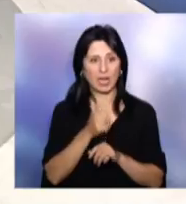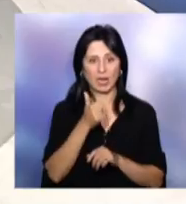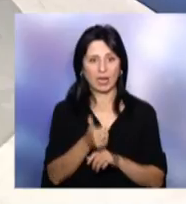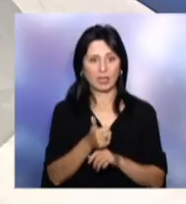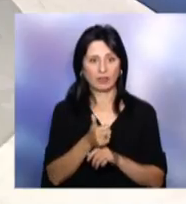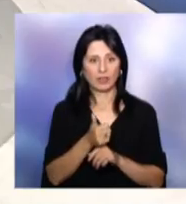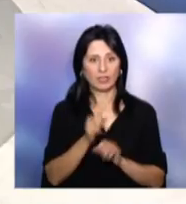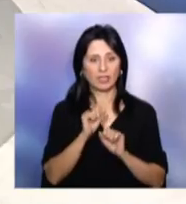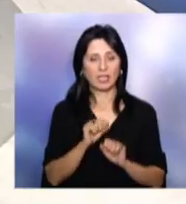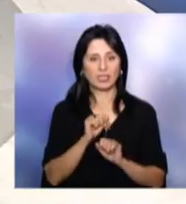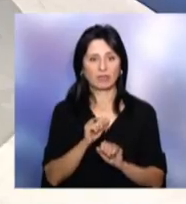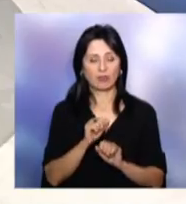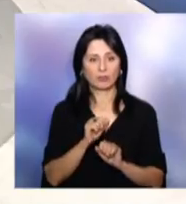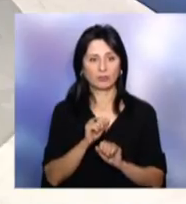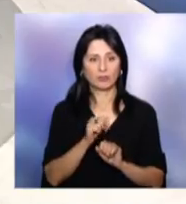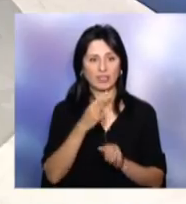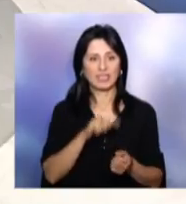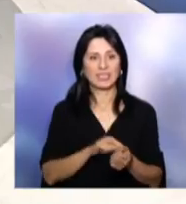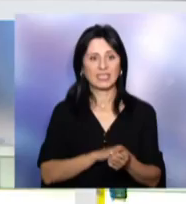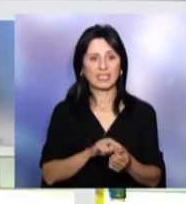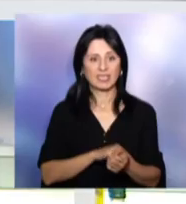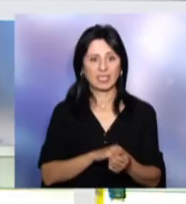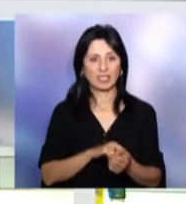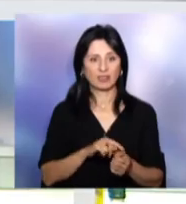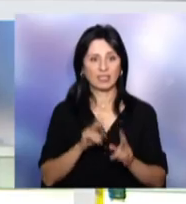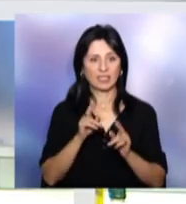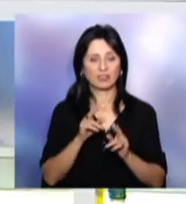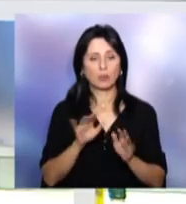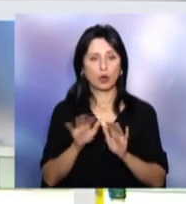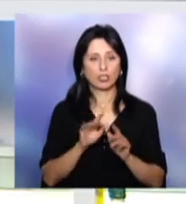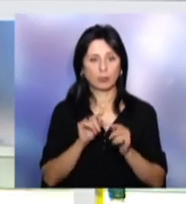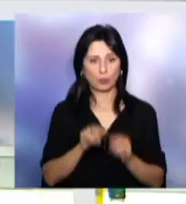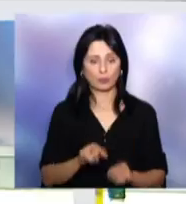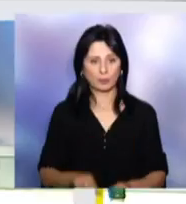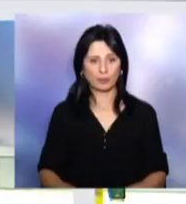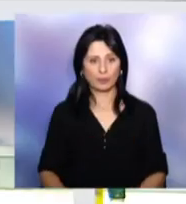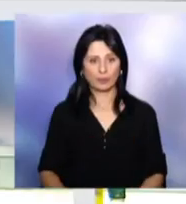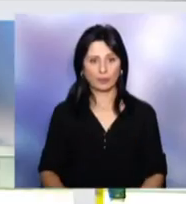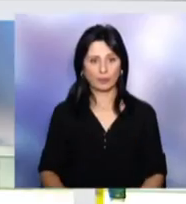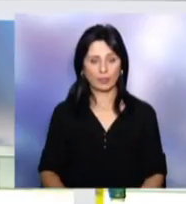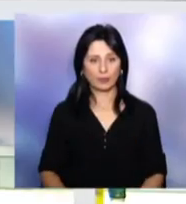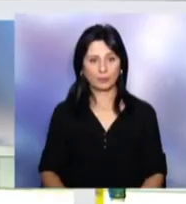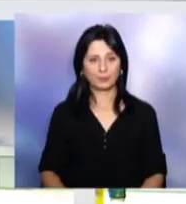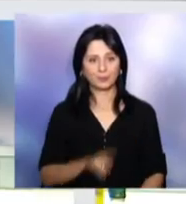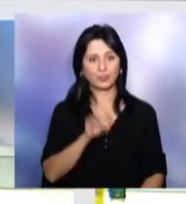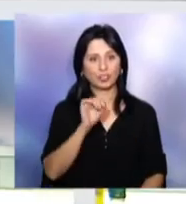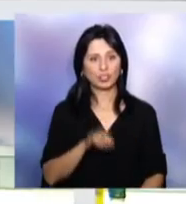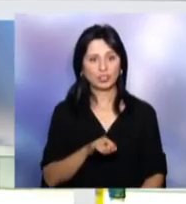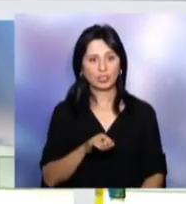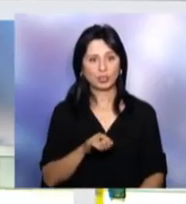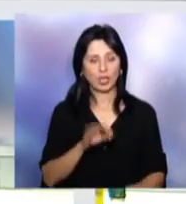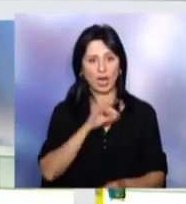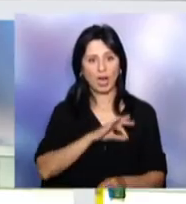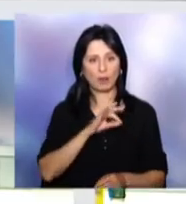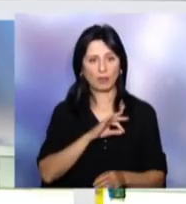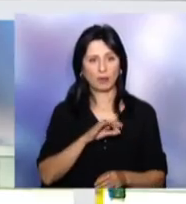კარგი დაცვა სისხლძარღვებისა და ასევე სიმსივნური პროცესებისაგან. ამიტომ ის შეიძლება